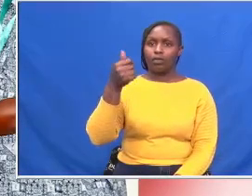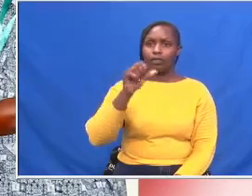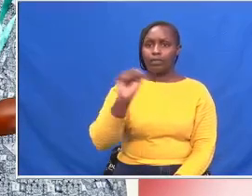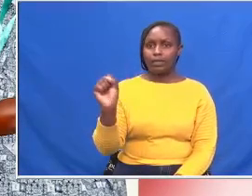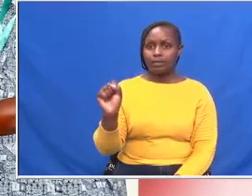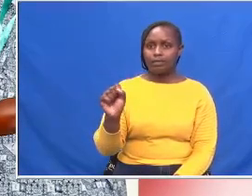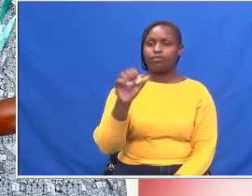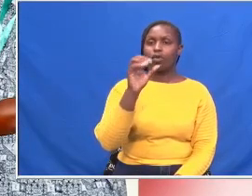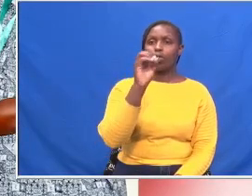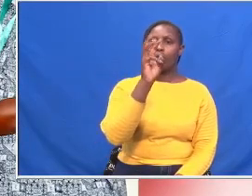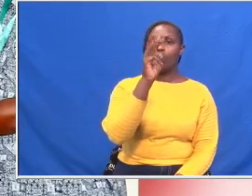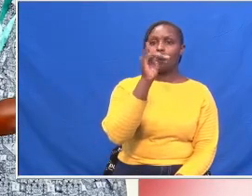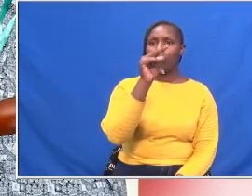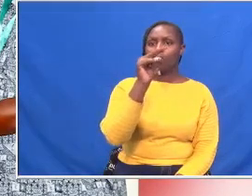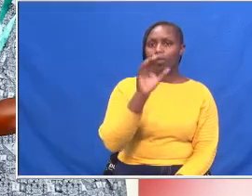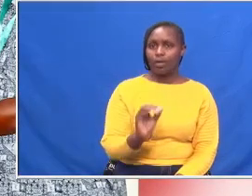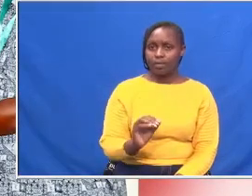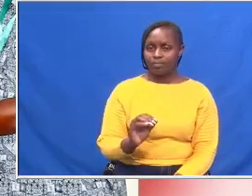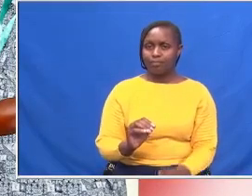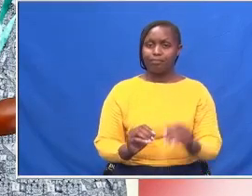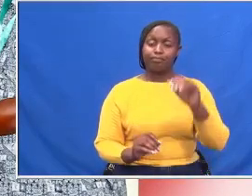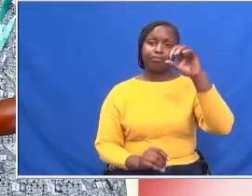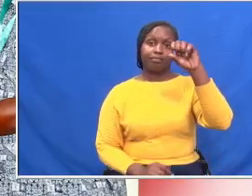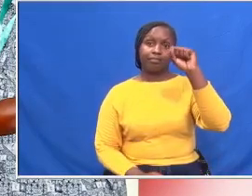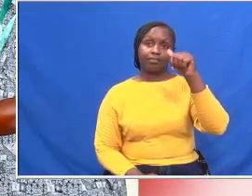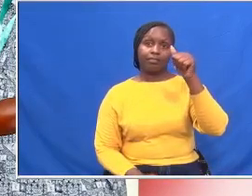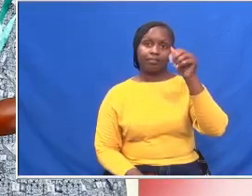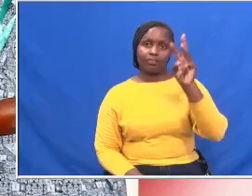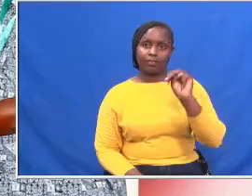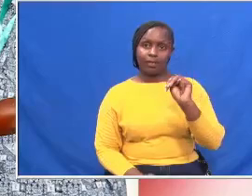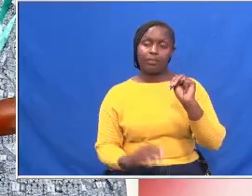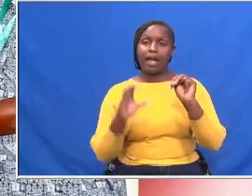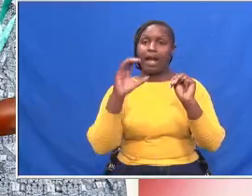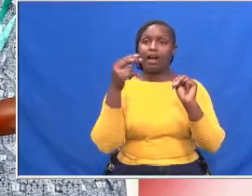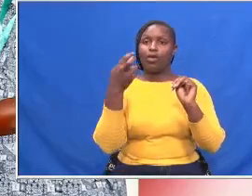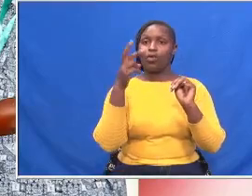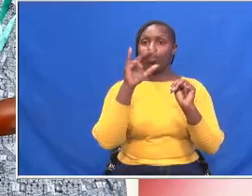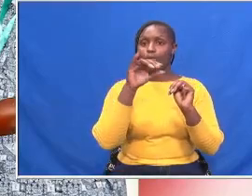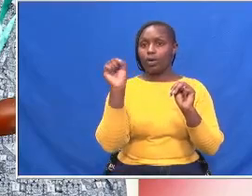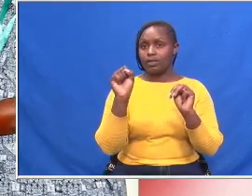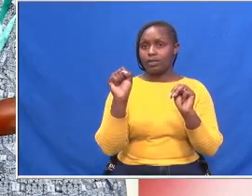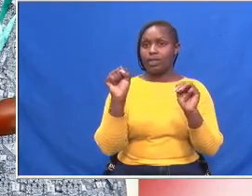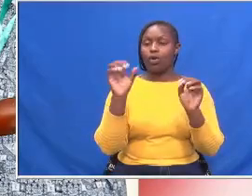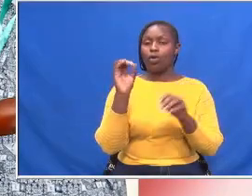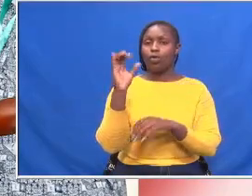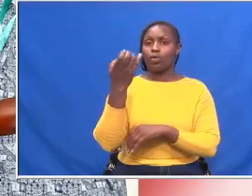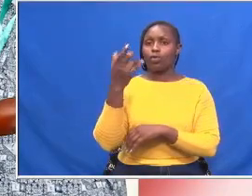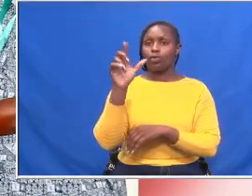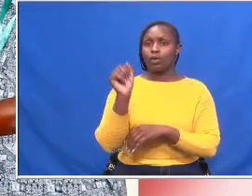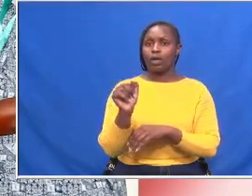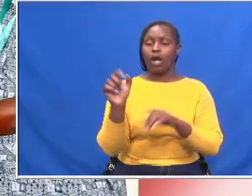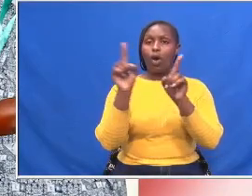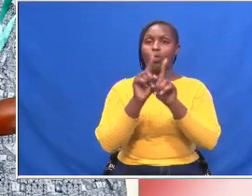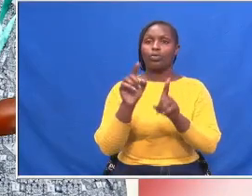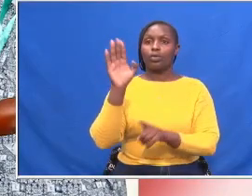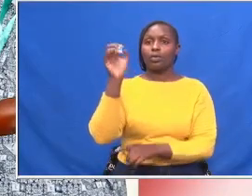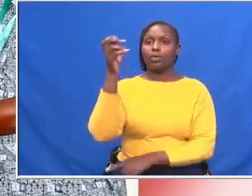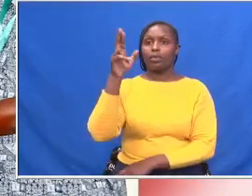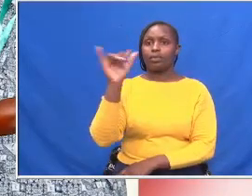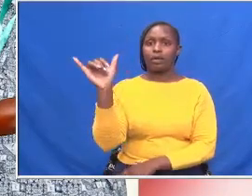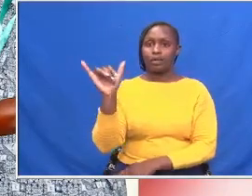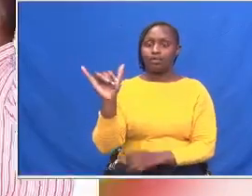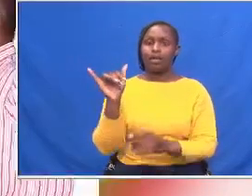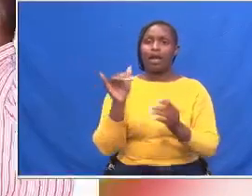Sami Owino, Doris Peter, Sam Nyamwea, Chris Amimo, Sam Ochola na Baria Tieno. Zaidi ya